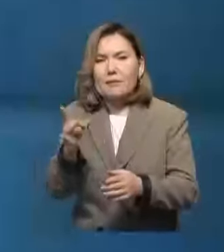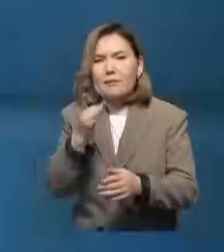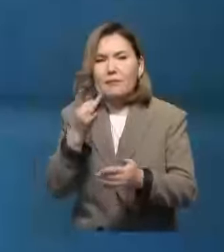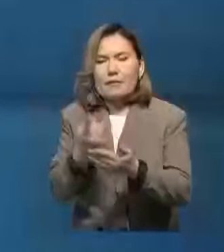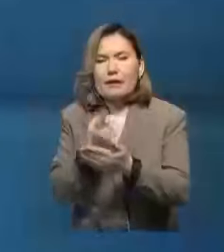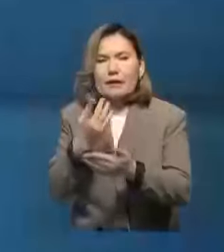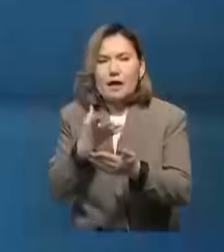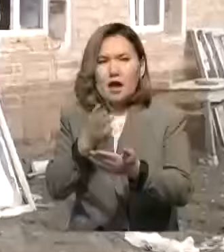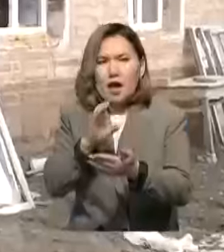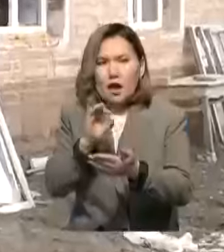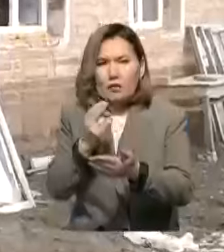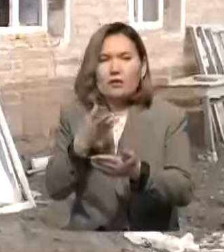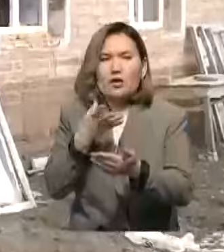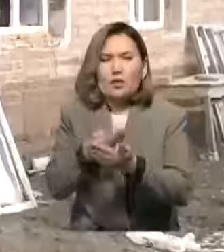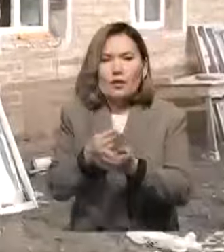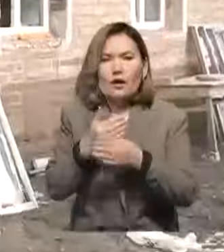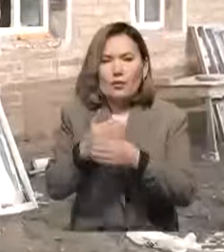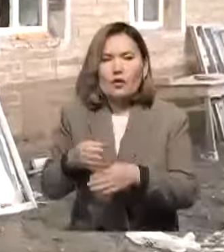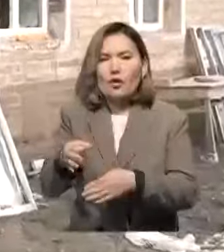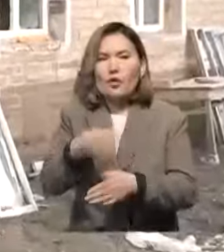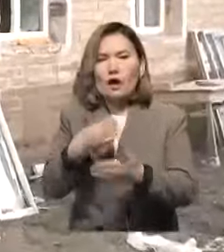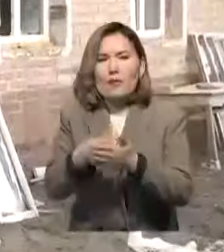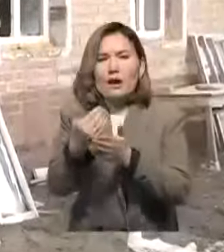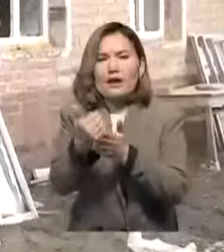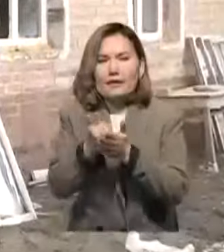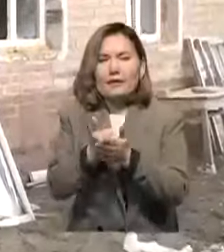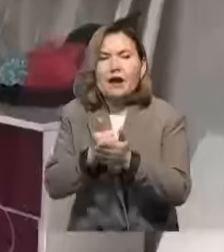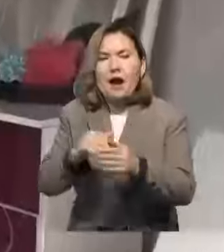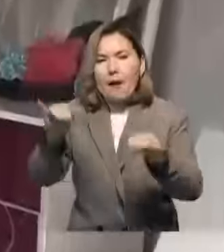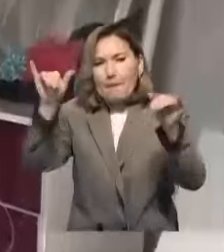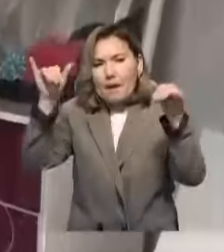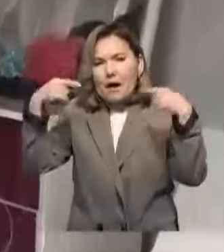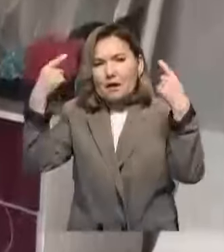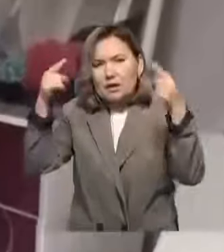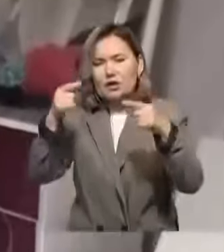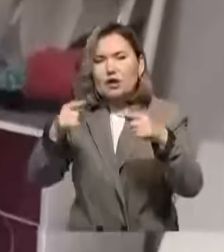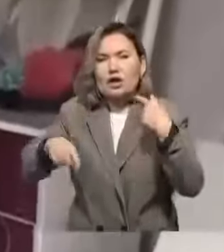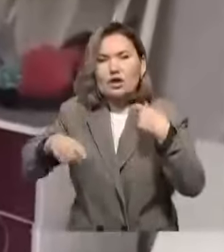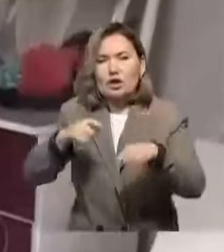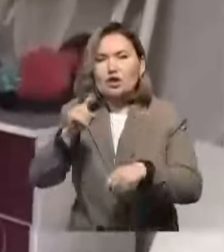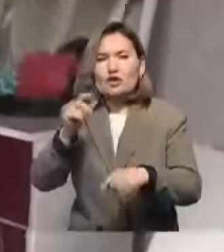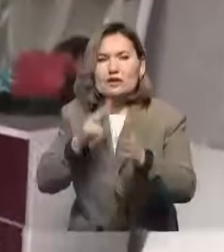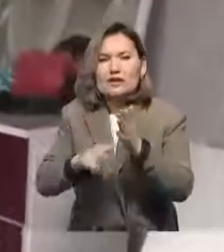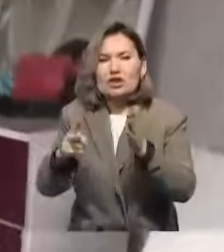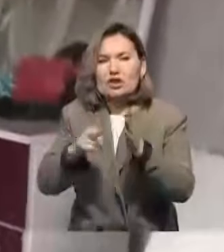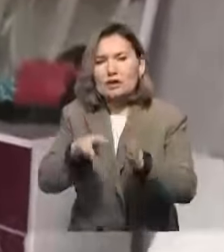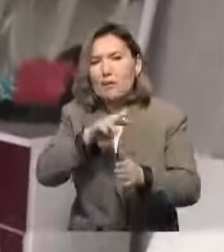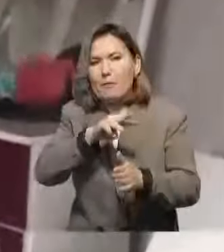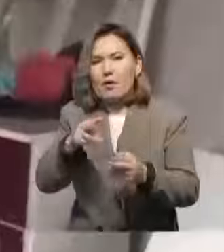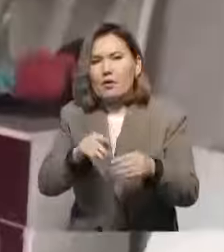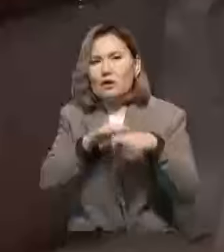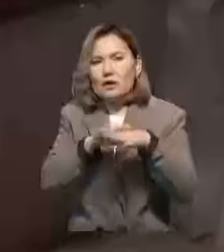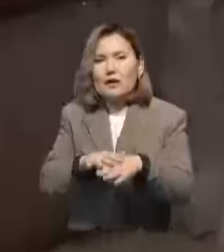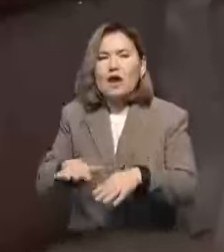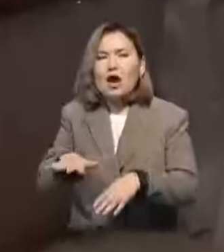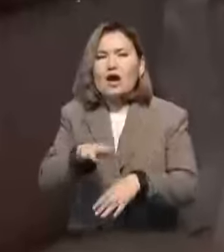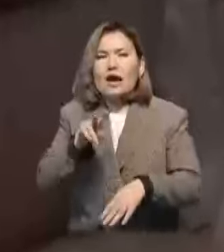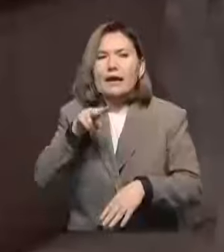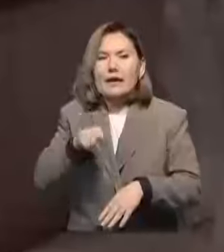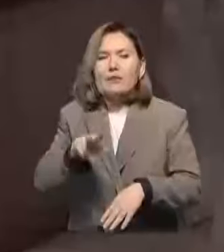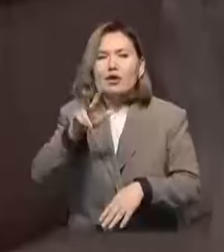әлеуметтік көмек көрсетілді. Облыстық бюджеттің резервінен мал шығынын өтеуге 187 миллион теңге қаралды. Өңірде 2343